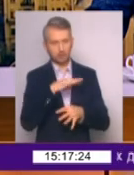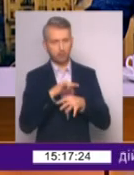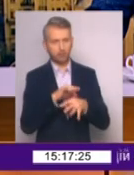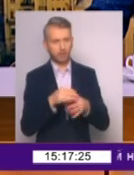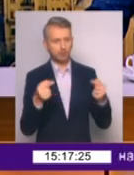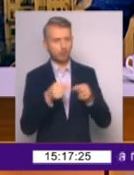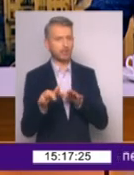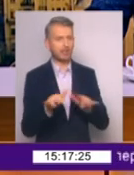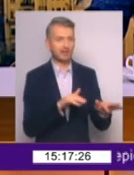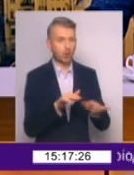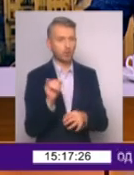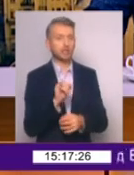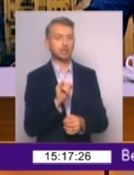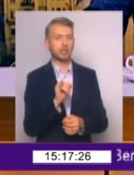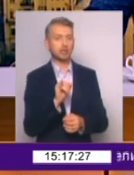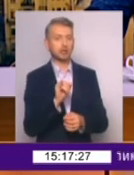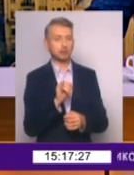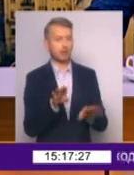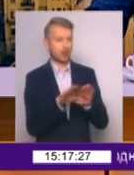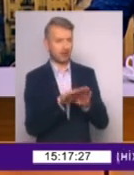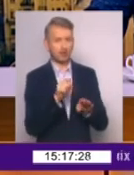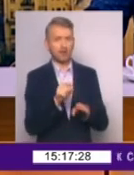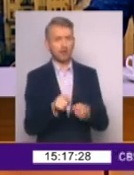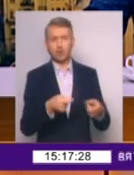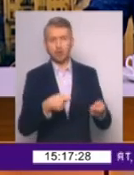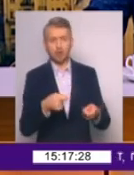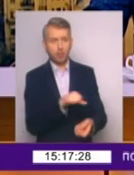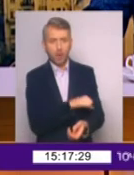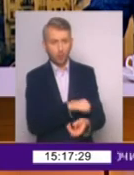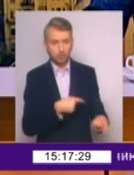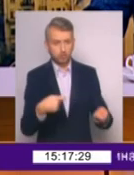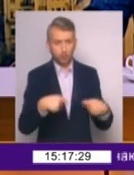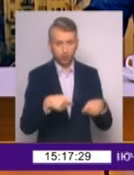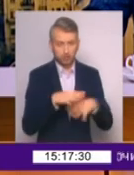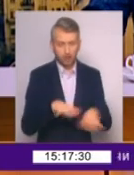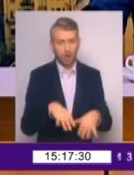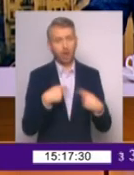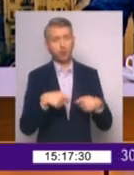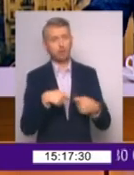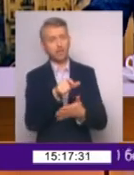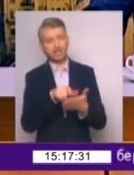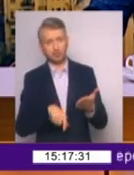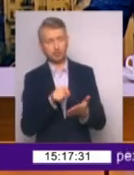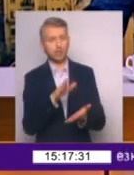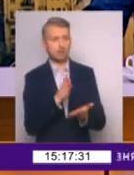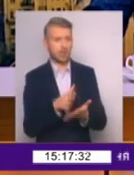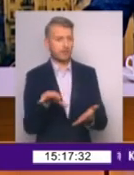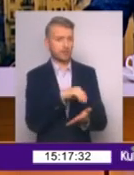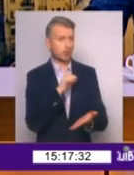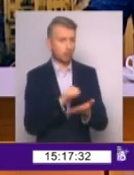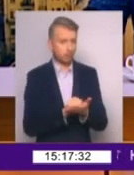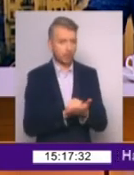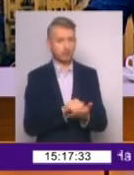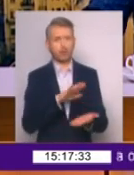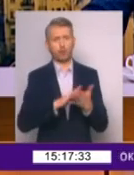заходи і закрили. Вони не торгували наркотичними речовинами, вони торгували рецептами. Вони мали всі документи для цього, договір